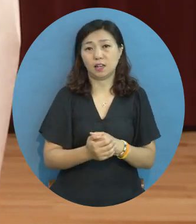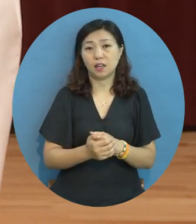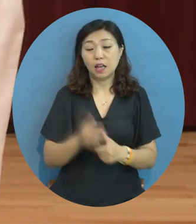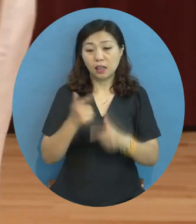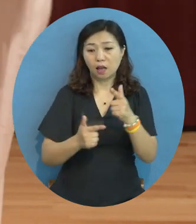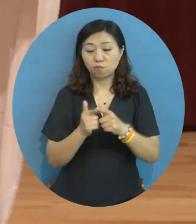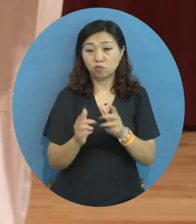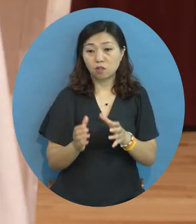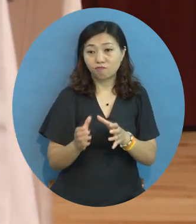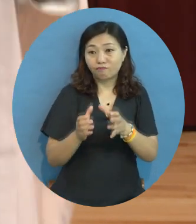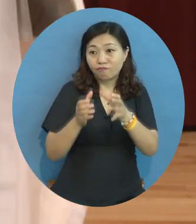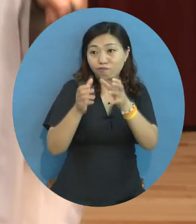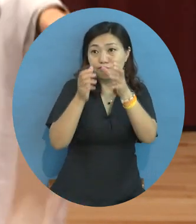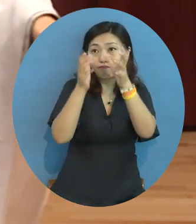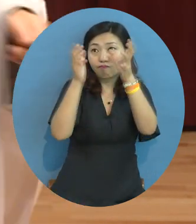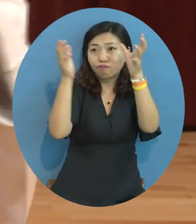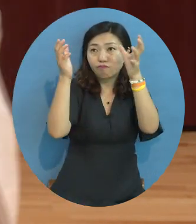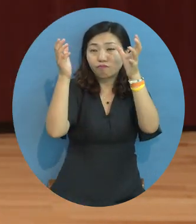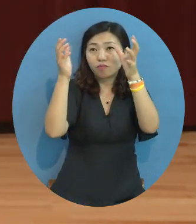정도 성장하면 멈추고